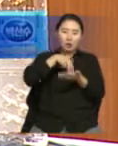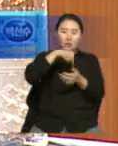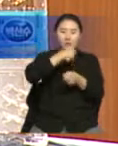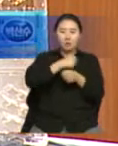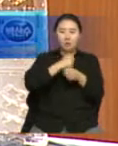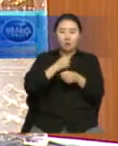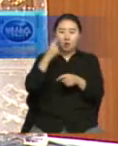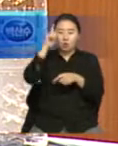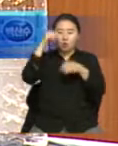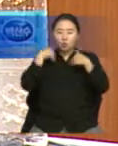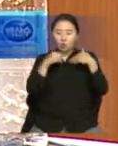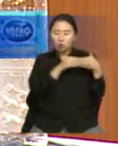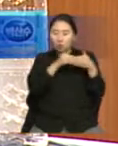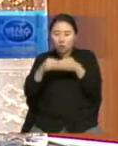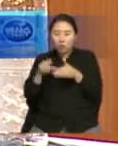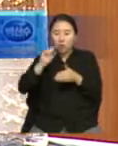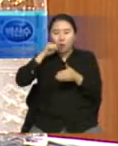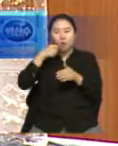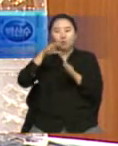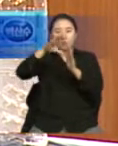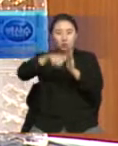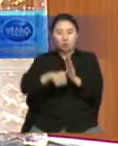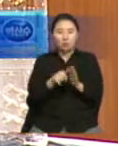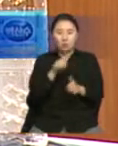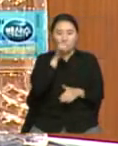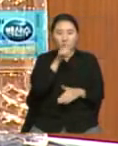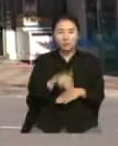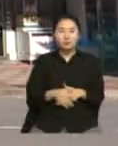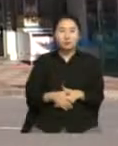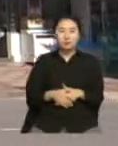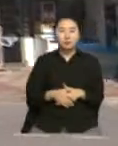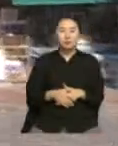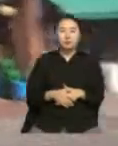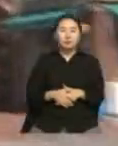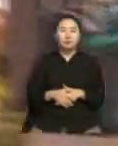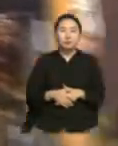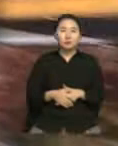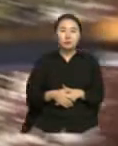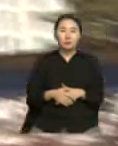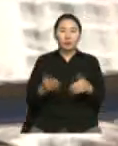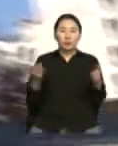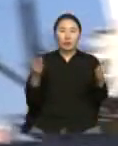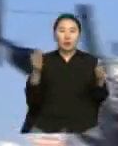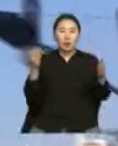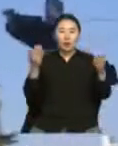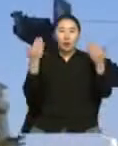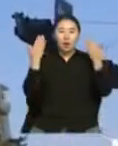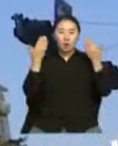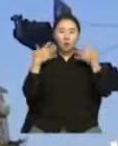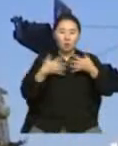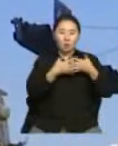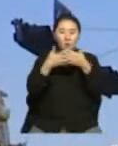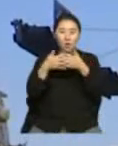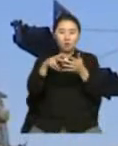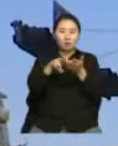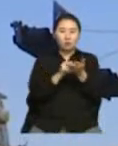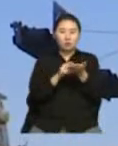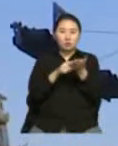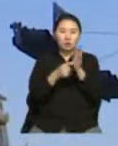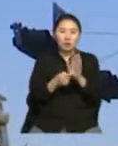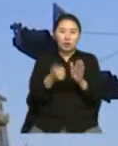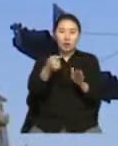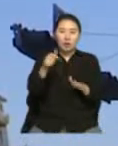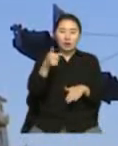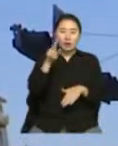하거나 이러기가 어려운 시대인 점도 있어요. 고덕 강일 지구의 학급 과밀화 문제도 제기됐습니다.